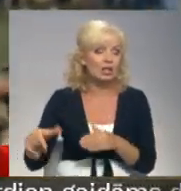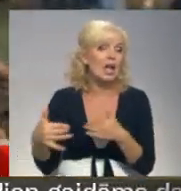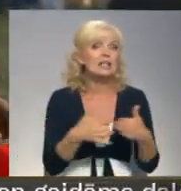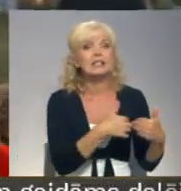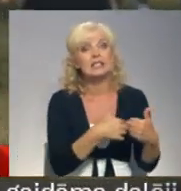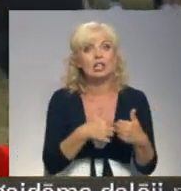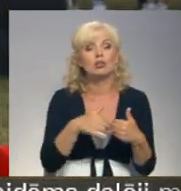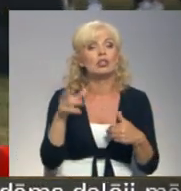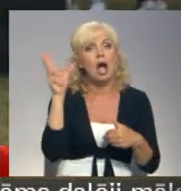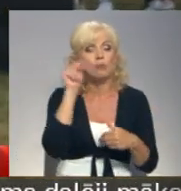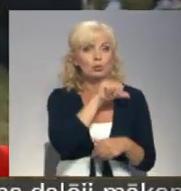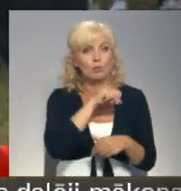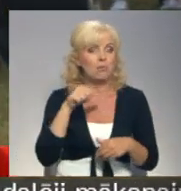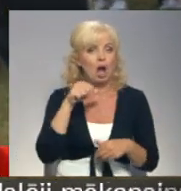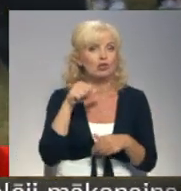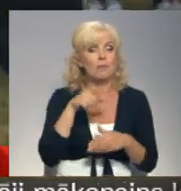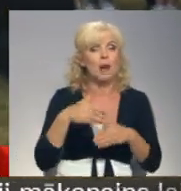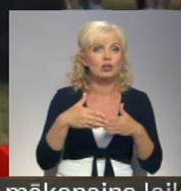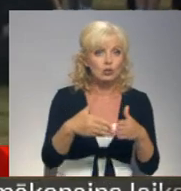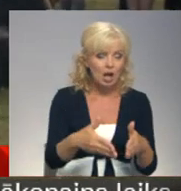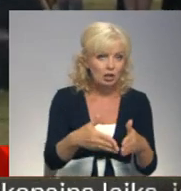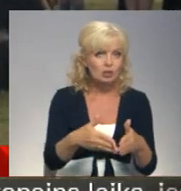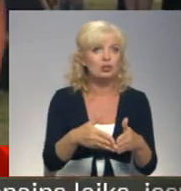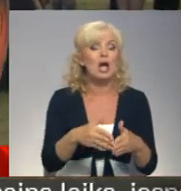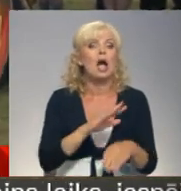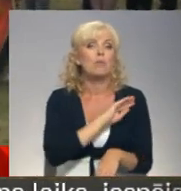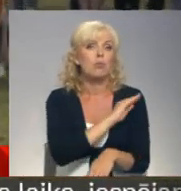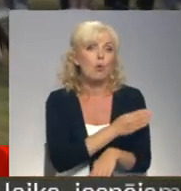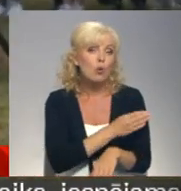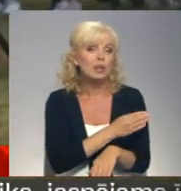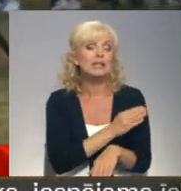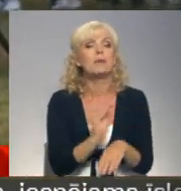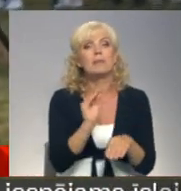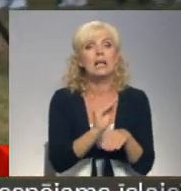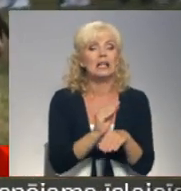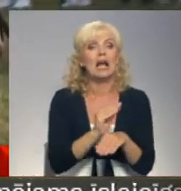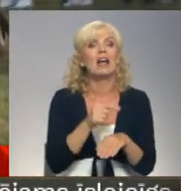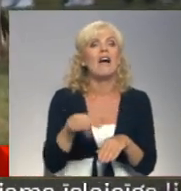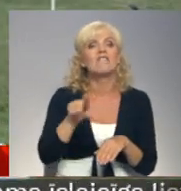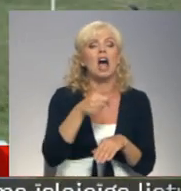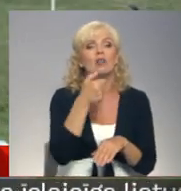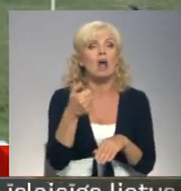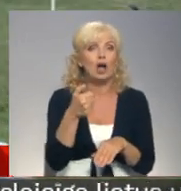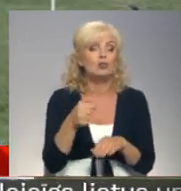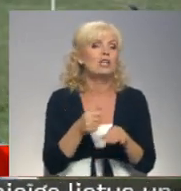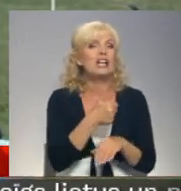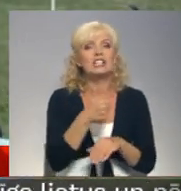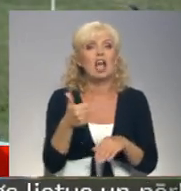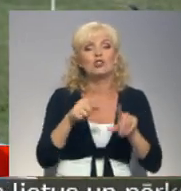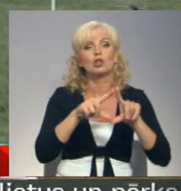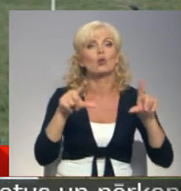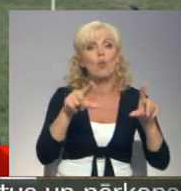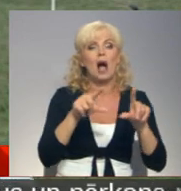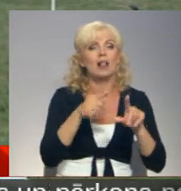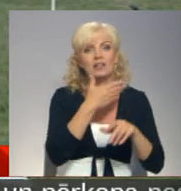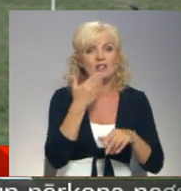māksla apgūta pašmācības ceļā tiesa veltotam pūles vairāku gadu garumā. Nevienas īpaši školas tādas nav, reāli tas